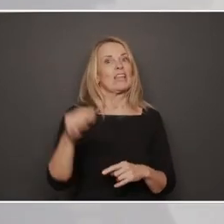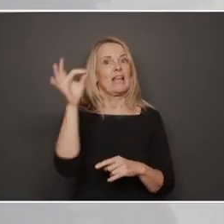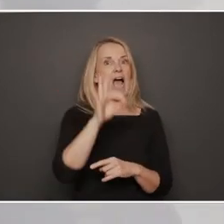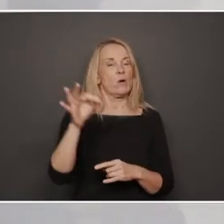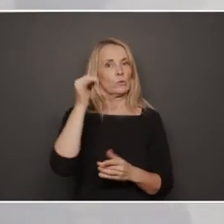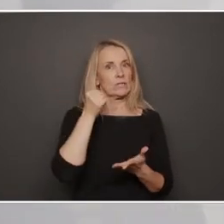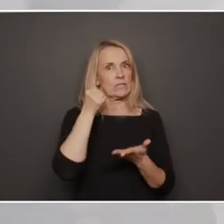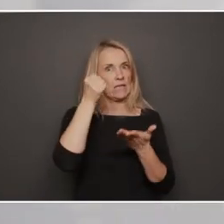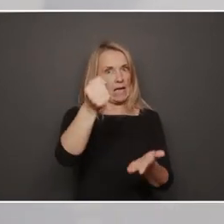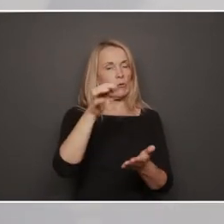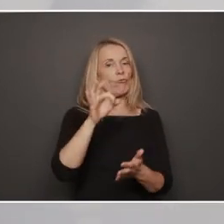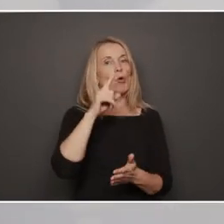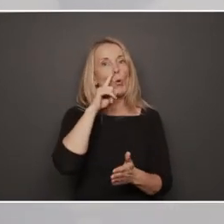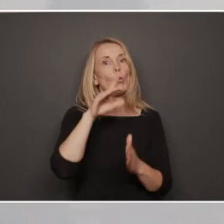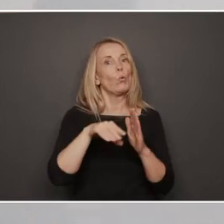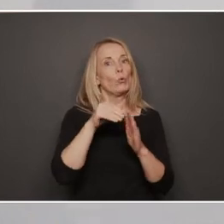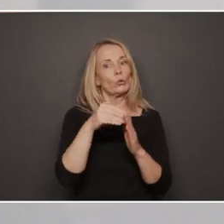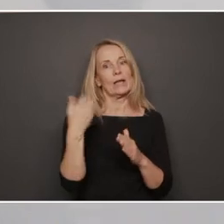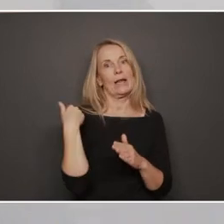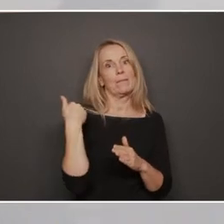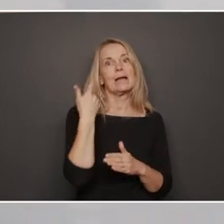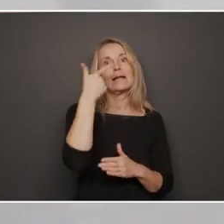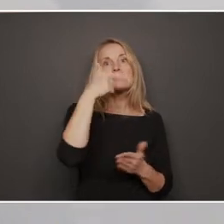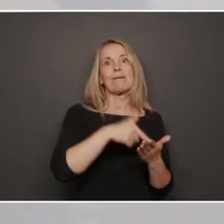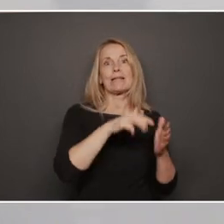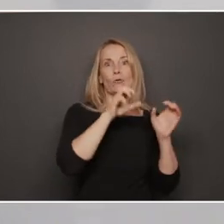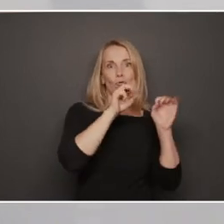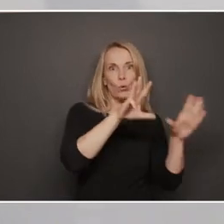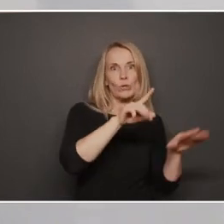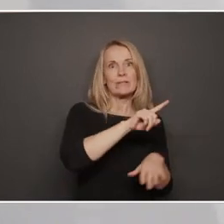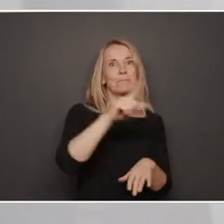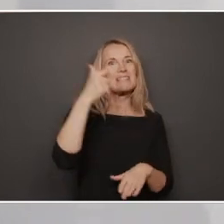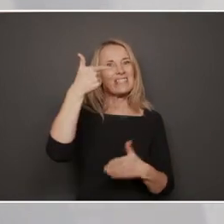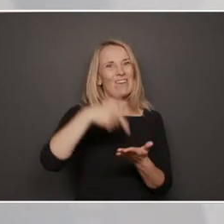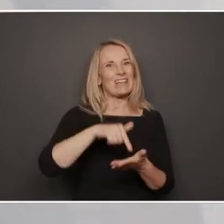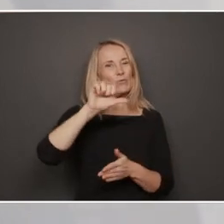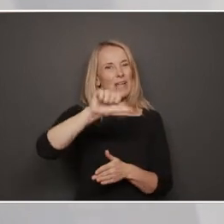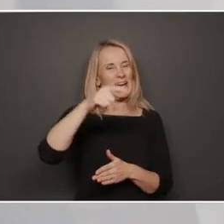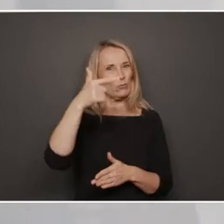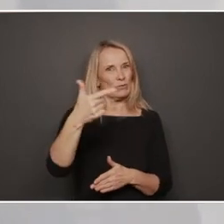die Unternehmen, die von 2019 bis 2021